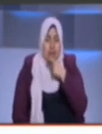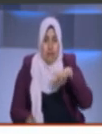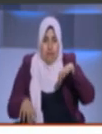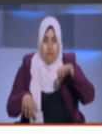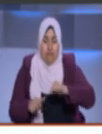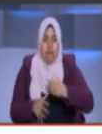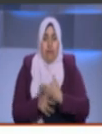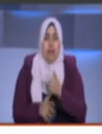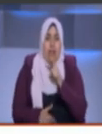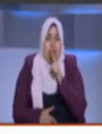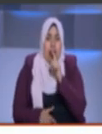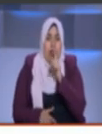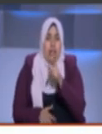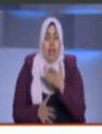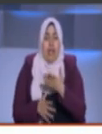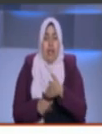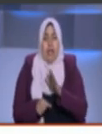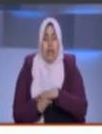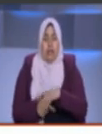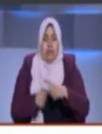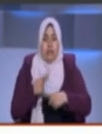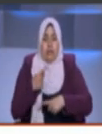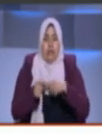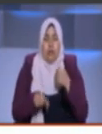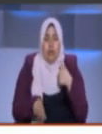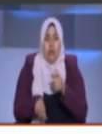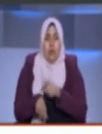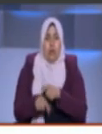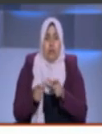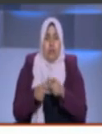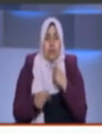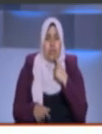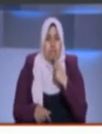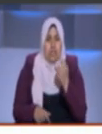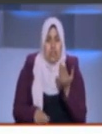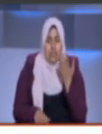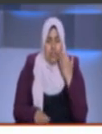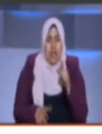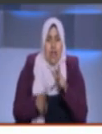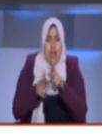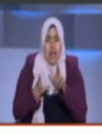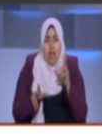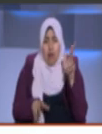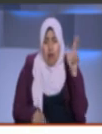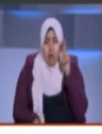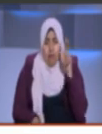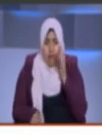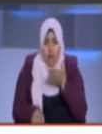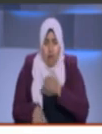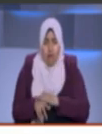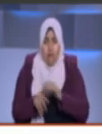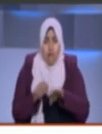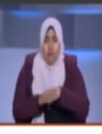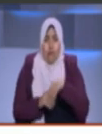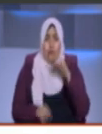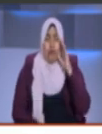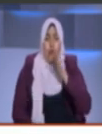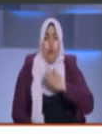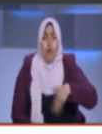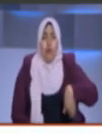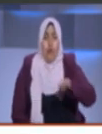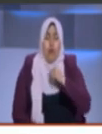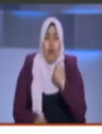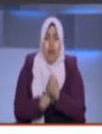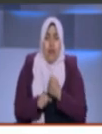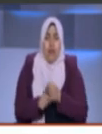يعني الذي استمر مدة عام، وأصدر بيانا هنأ فيه أو شكر فيه كل العاملين في